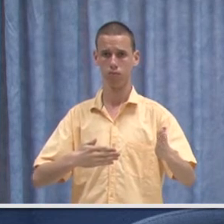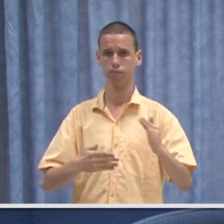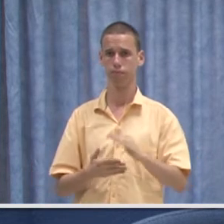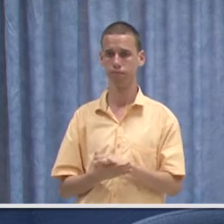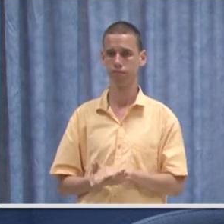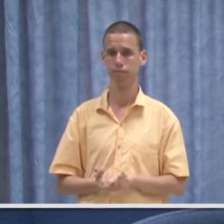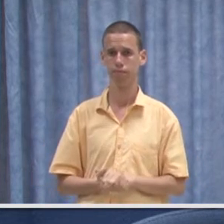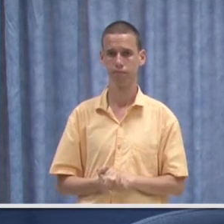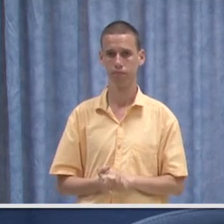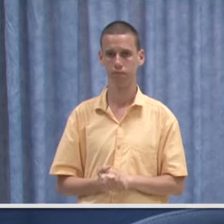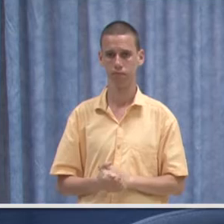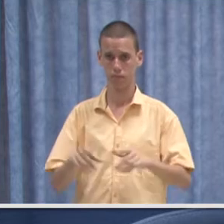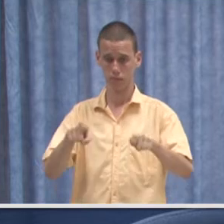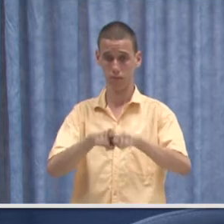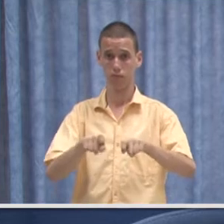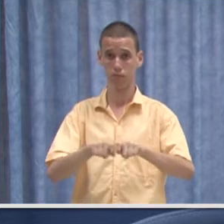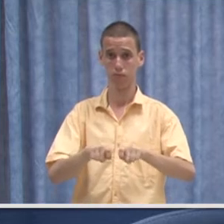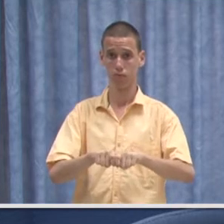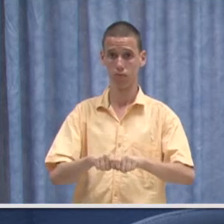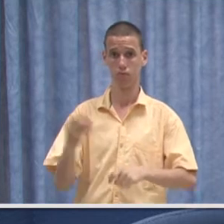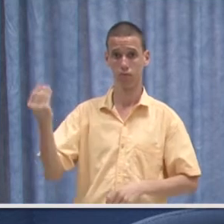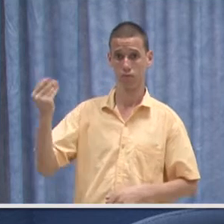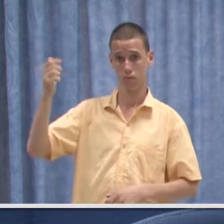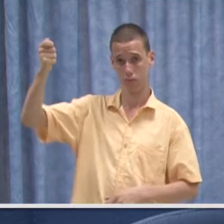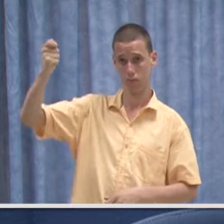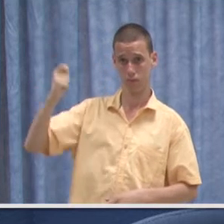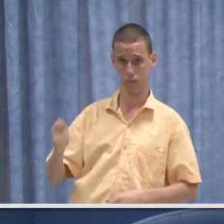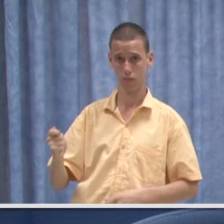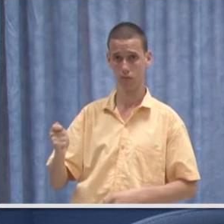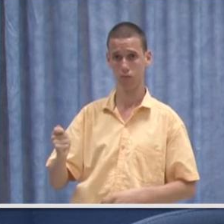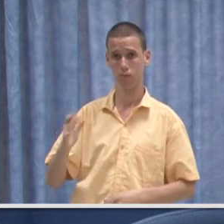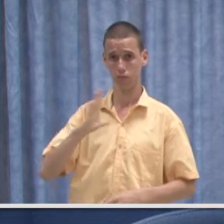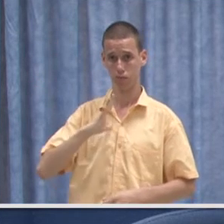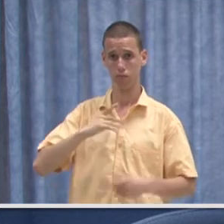content. Et beaucoup de situations publiques dans un bon endroit. Et après,